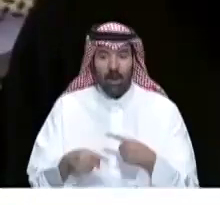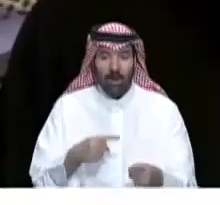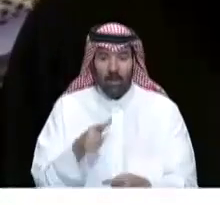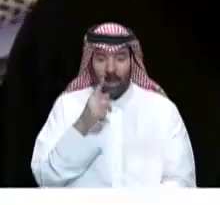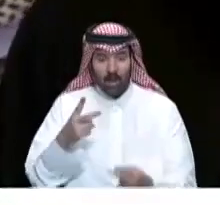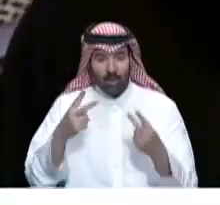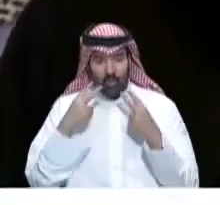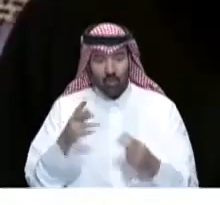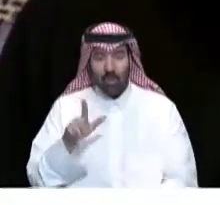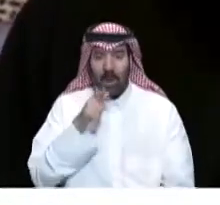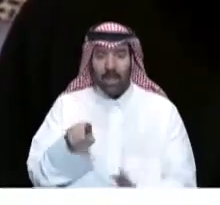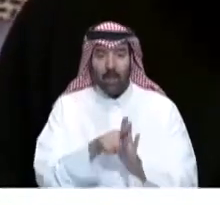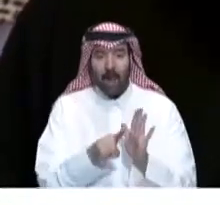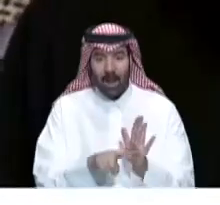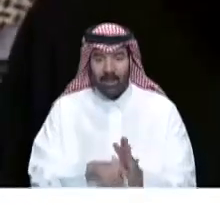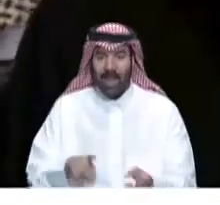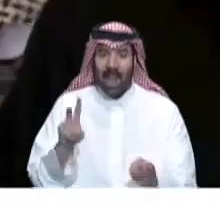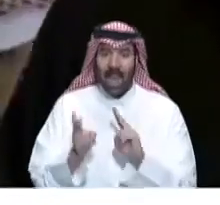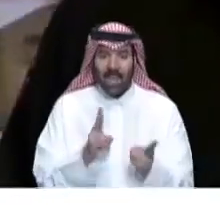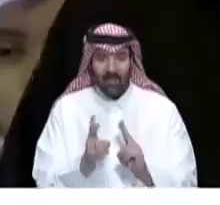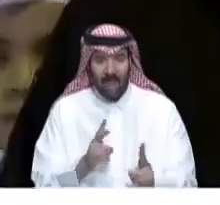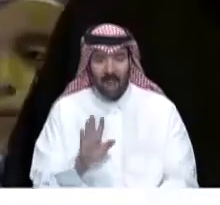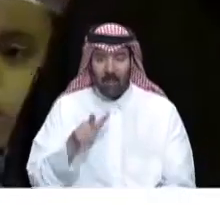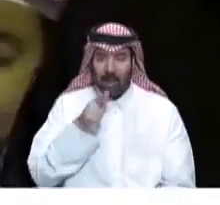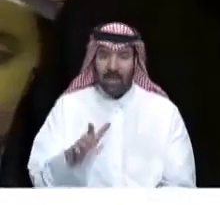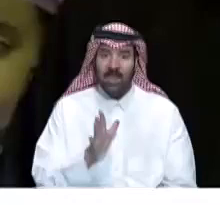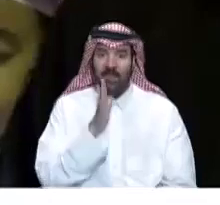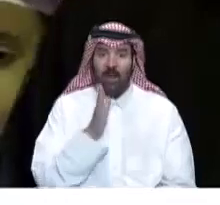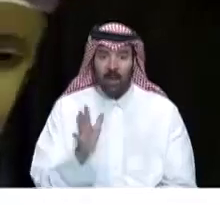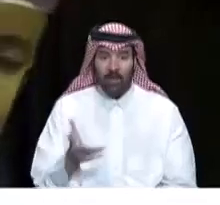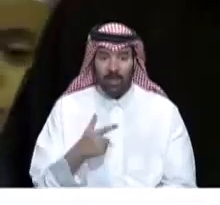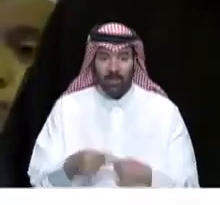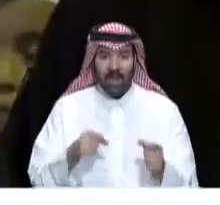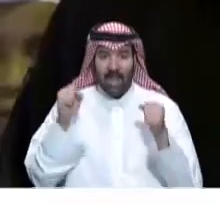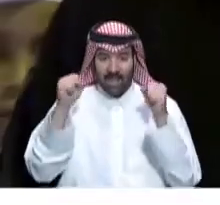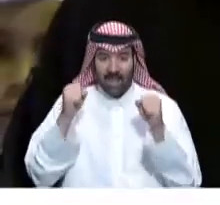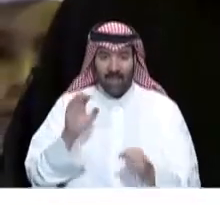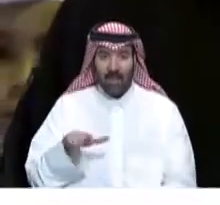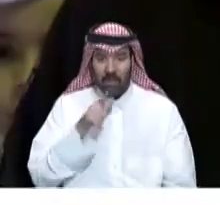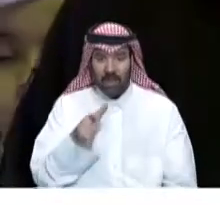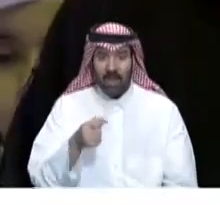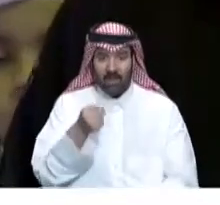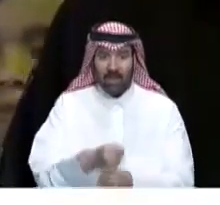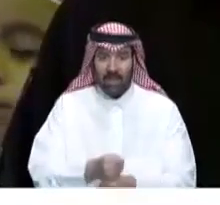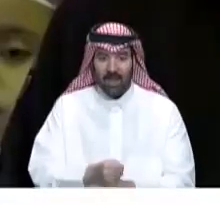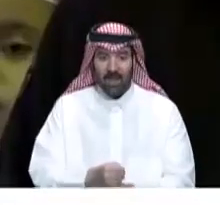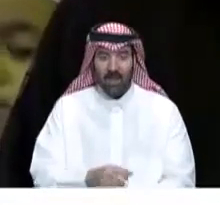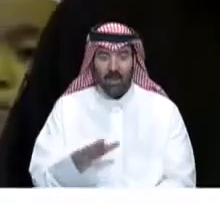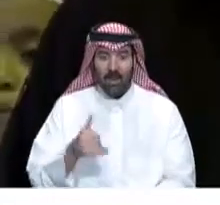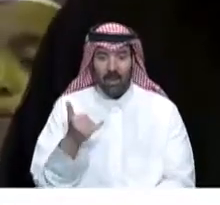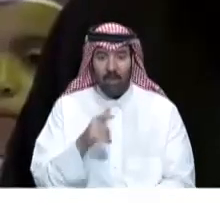نحن نشاهد أيضا هذه الفعاليات، هذا الاحتفاء، هذه الجماهير المتواجدة لديك هناك في حيث أنت طبعا في